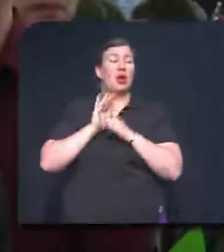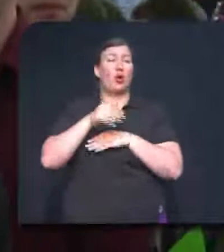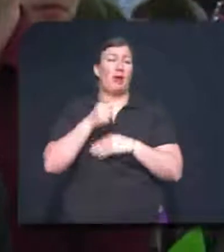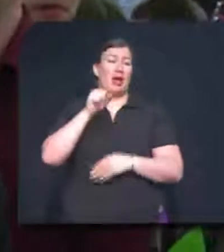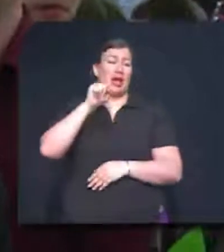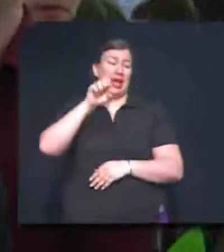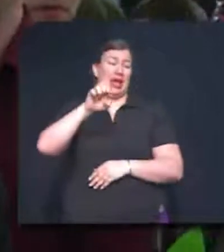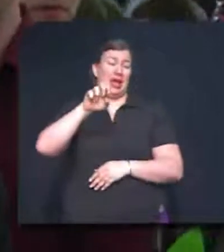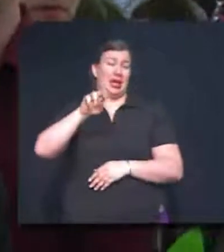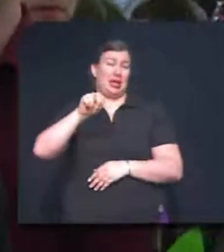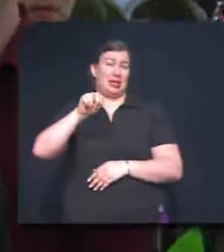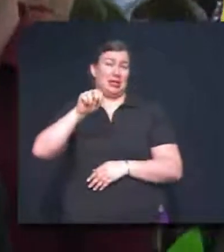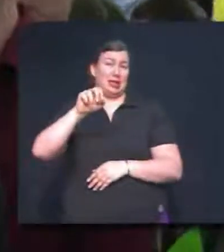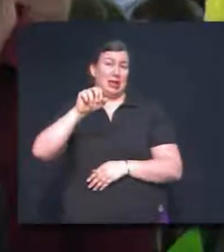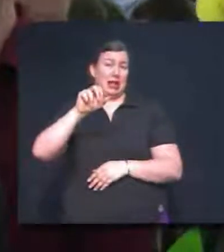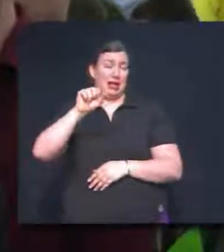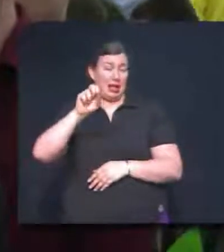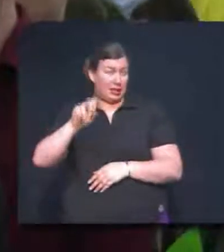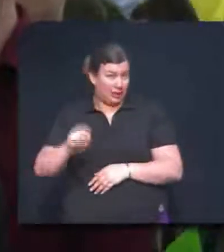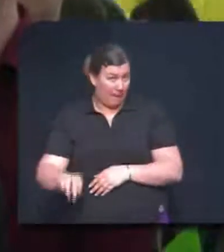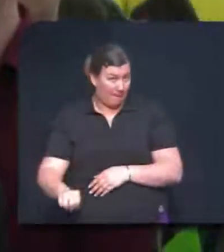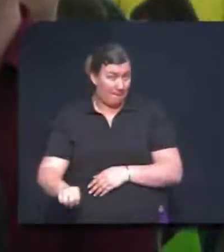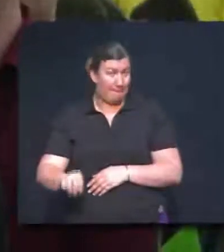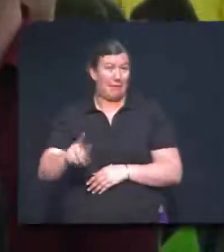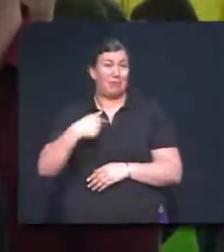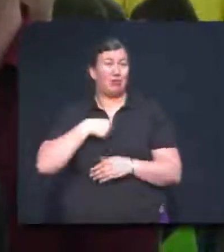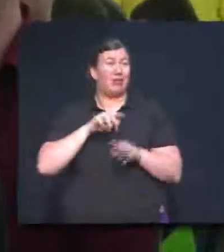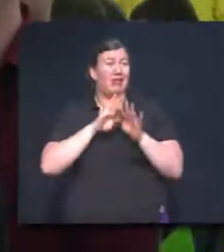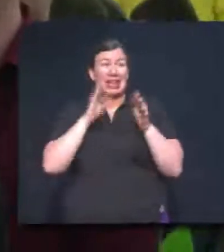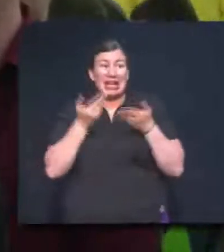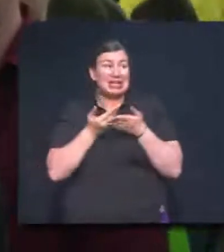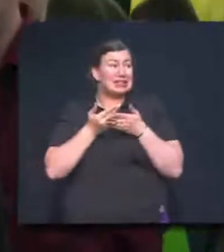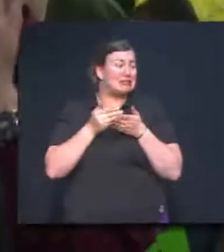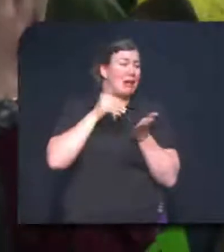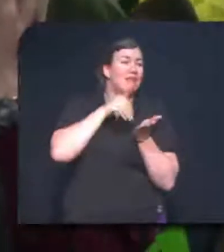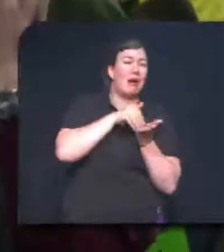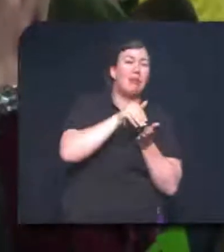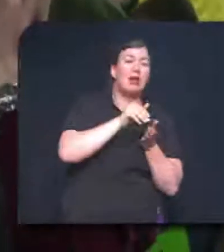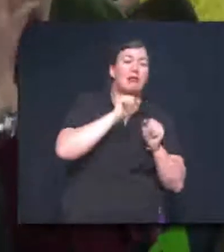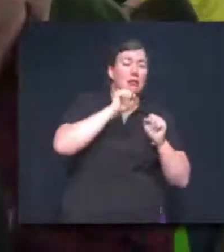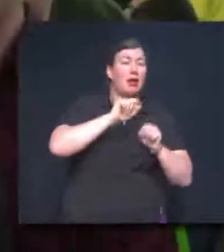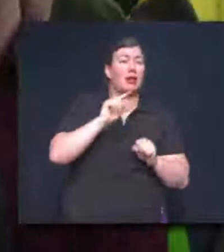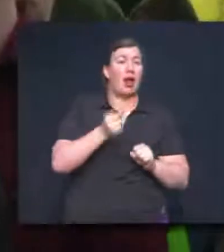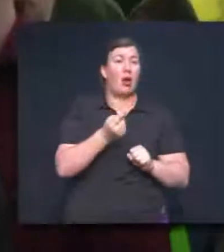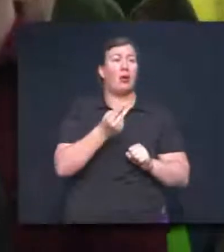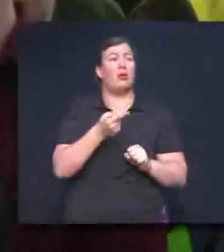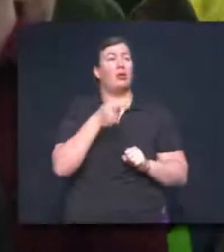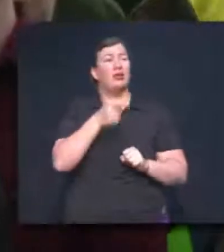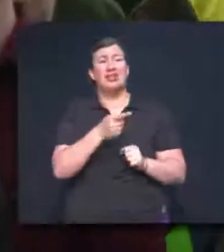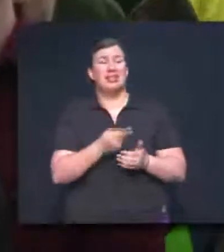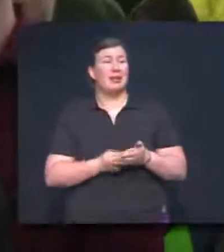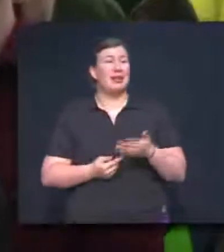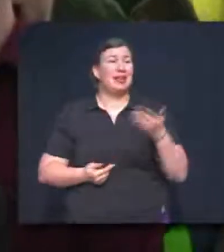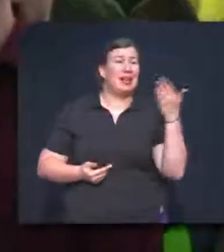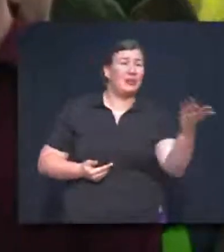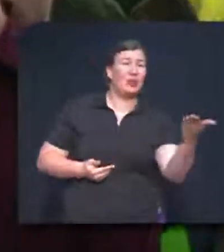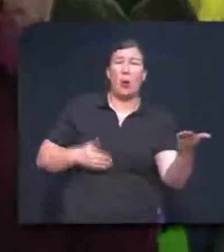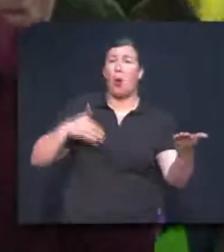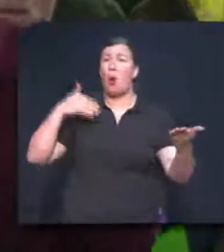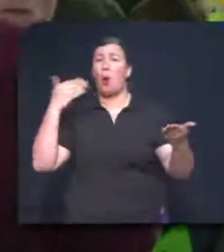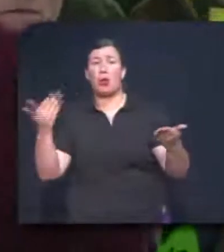dass man den ESM nicht auch insgesamt ablehnen kann das ist keine entweder oder Entscheidung deswegen bitte ich die Versammlung um Zustimmung zu diesem Antrag